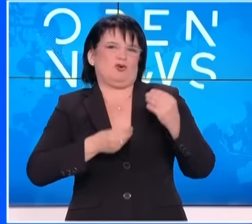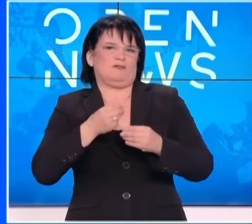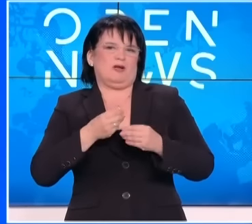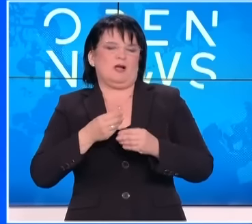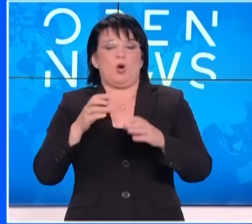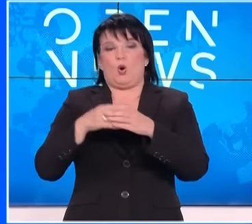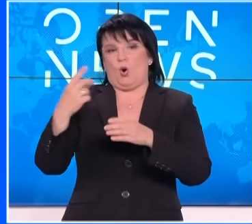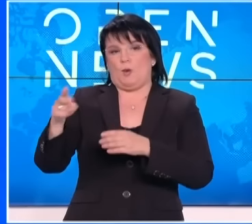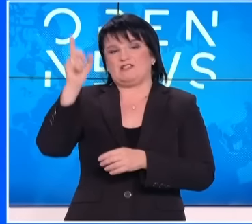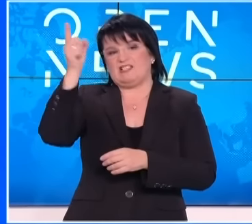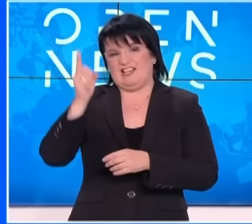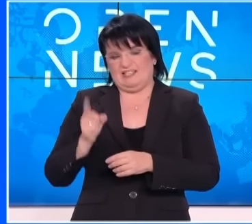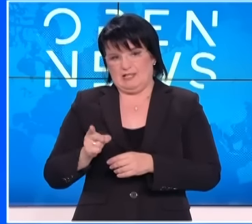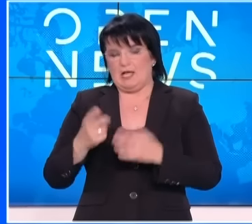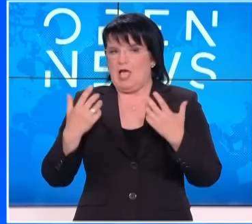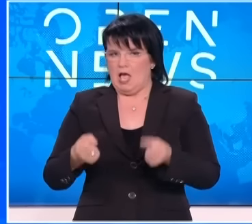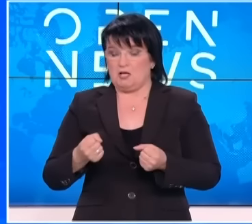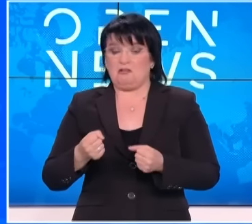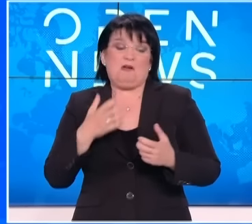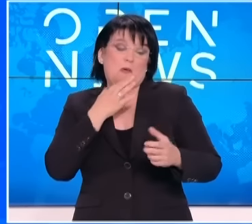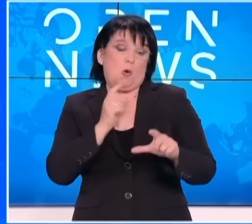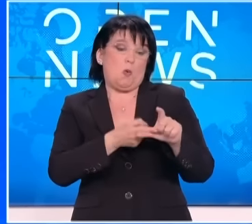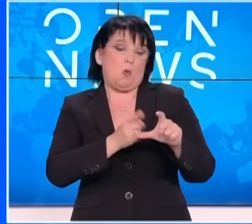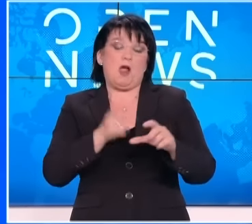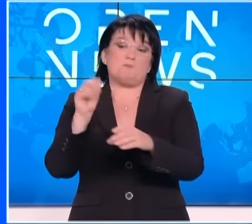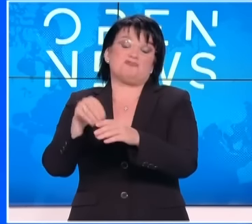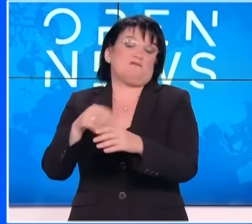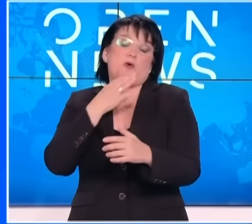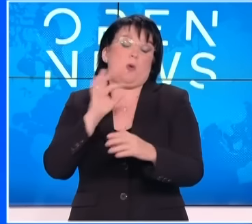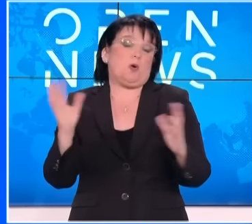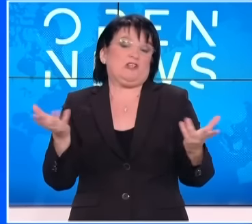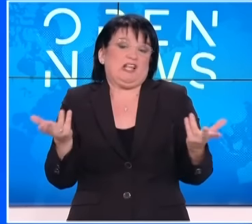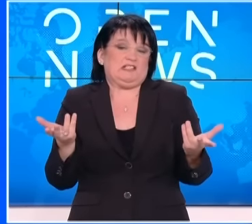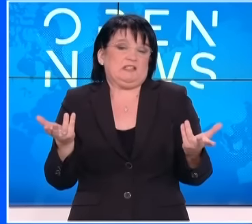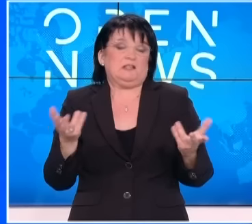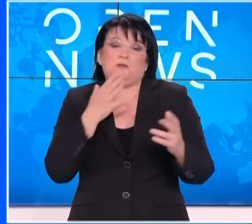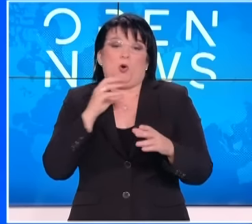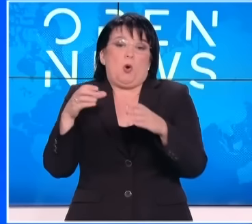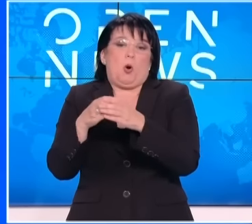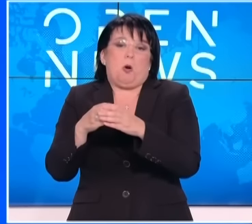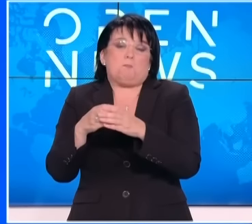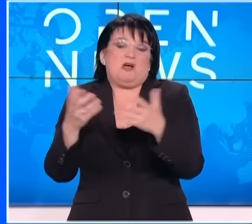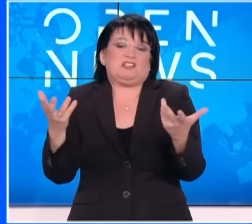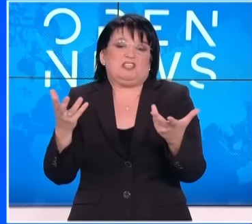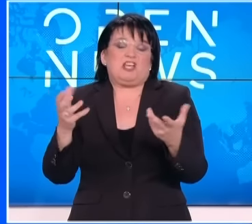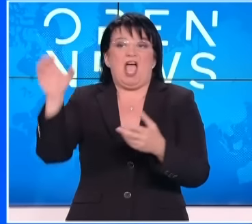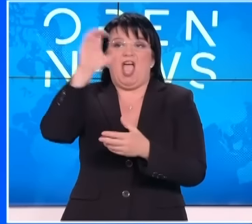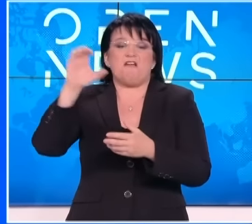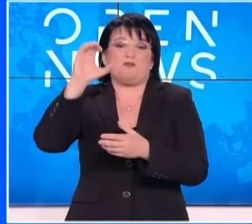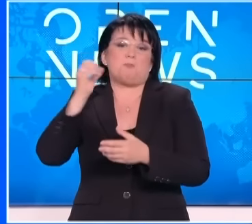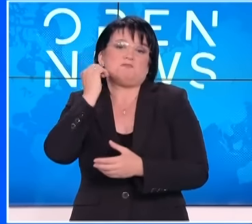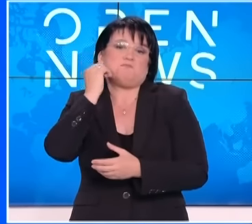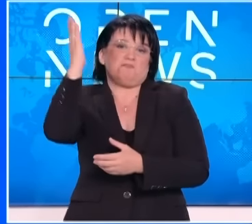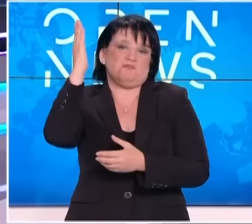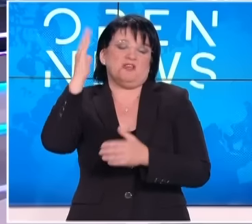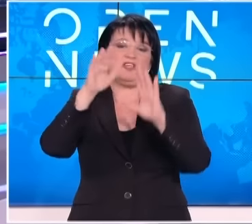εσάς συγκεκριμένα μία κριτική ότι γιατί να ψηφίσει κανείς το κομμουνιστικό κόμμα ελλάδος στις ευρωεκλογές διότι είναι ένα κόμμα που δεν πιστεύει στην ευρωπαϊκή ένωση και στην